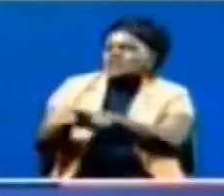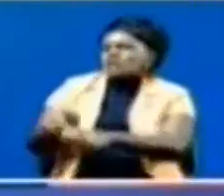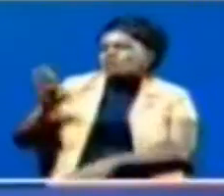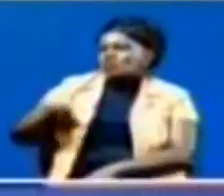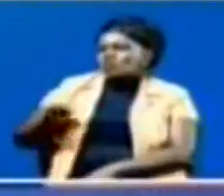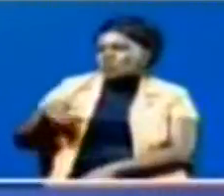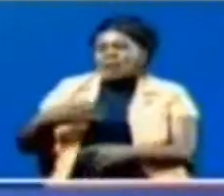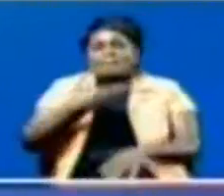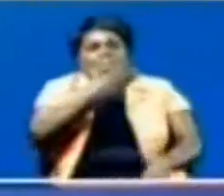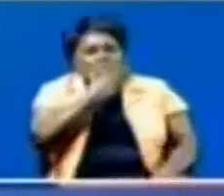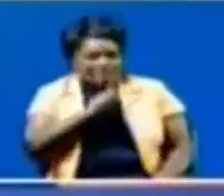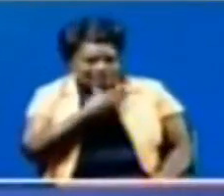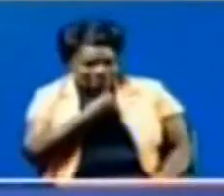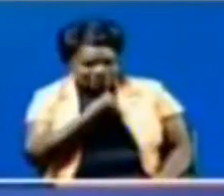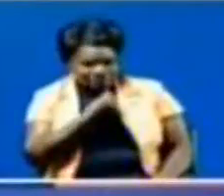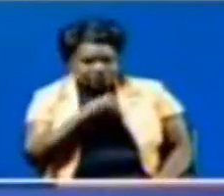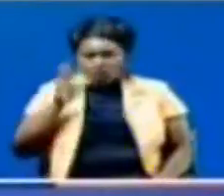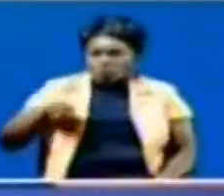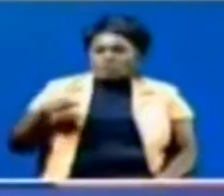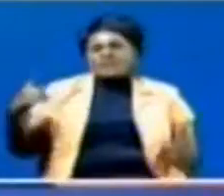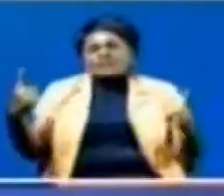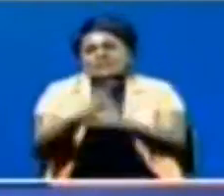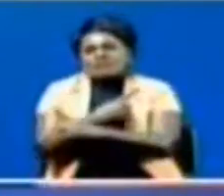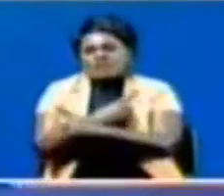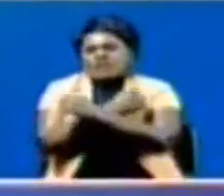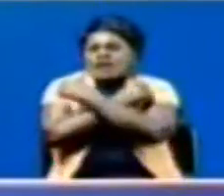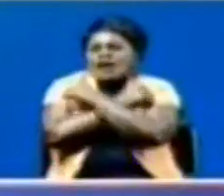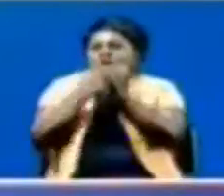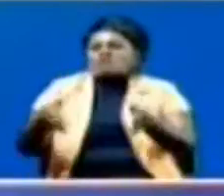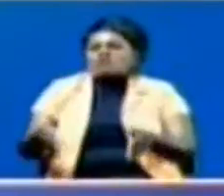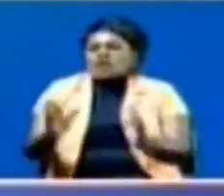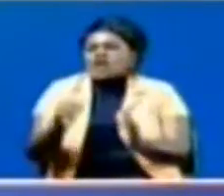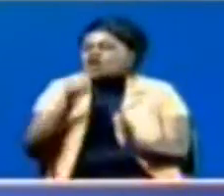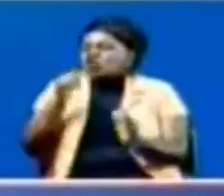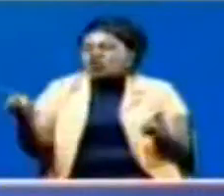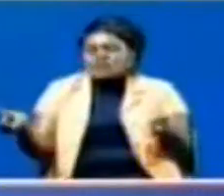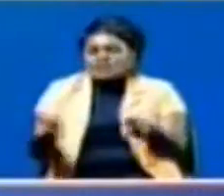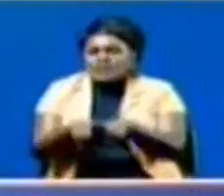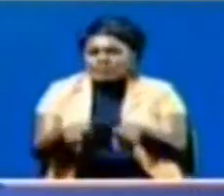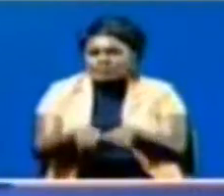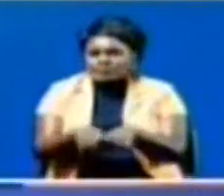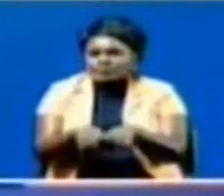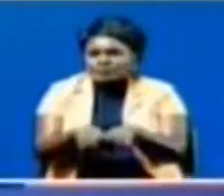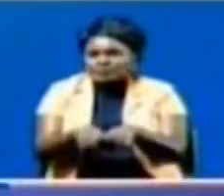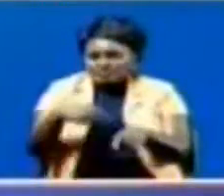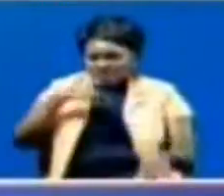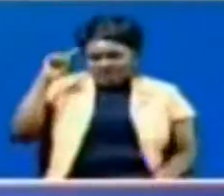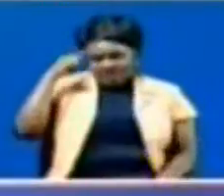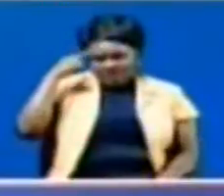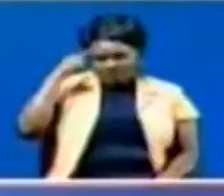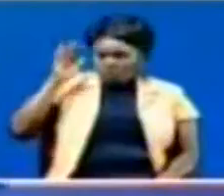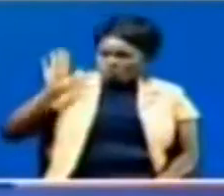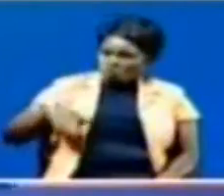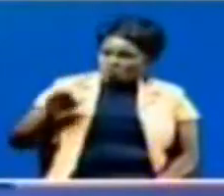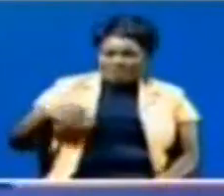Waona wanaume na wanawake wana tofauti ya kupenda bwana. Atupendi kama vile ambavyo ninavyofikiria mimi. Mwanamke